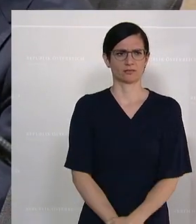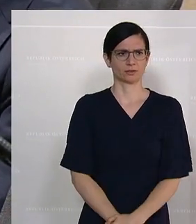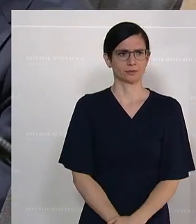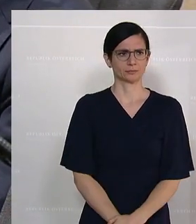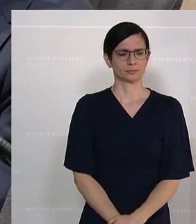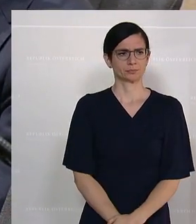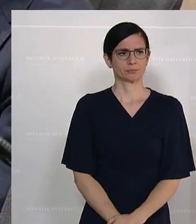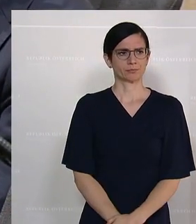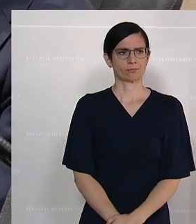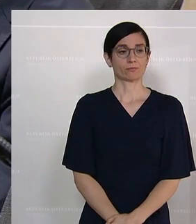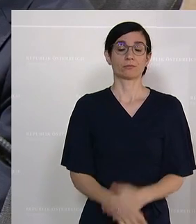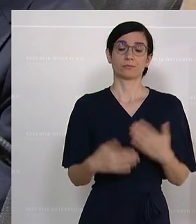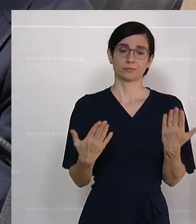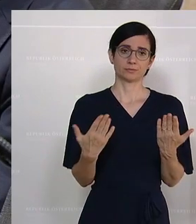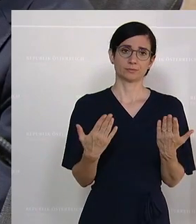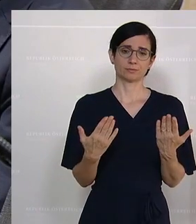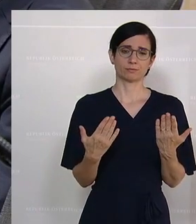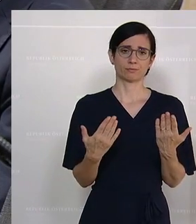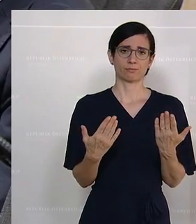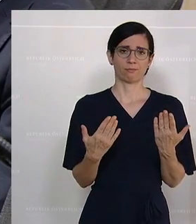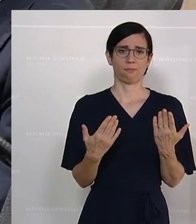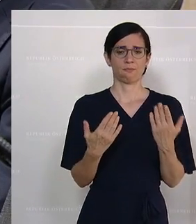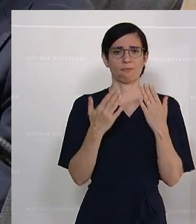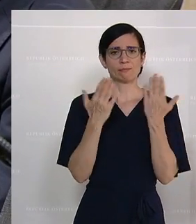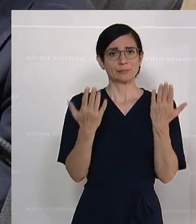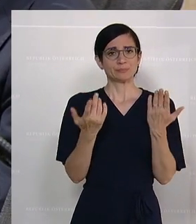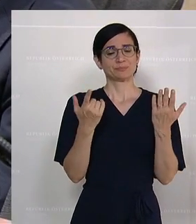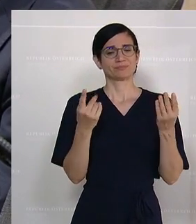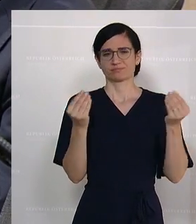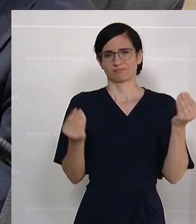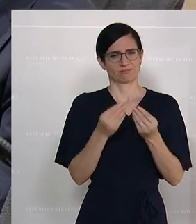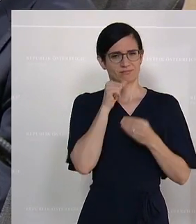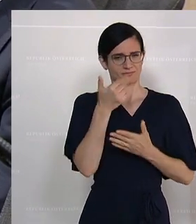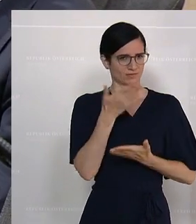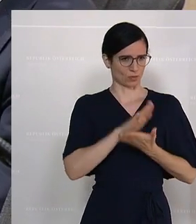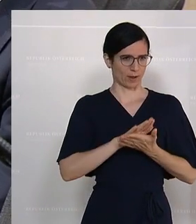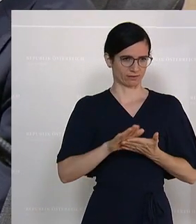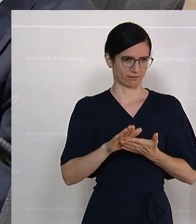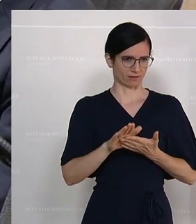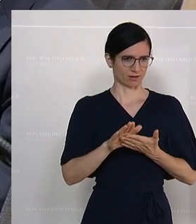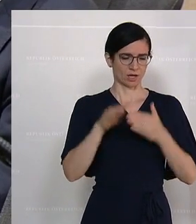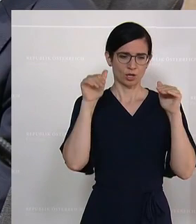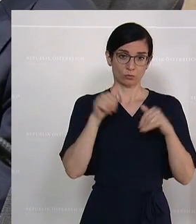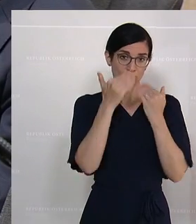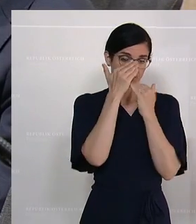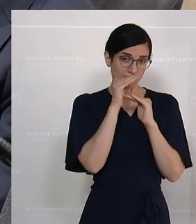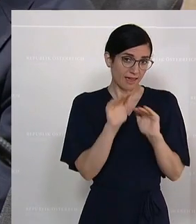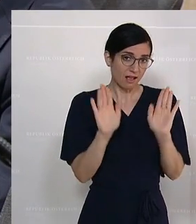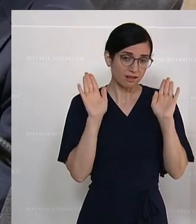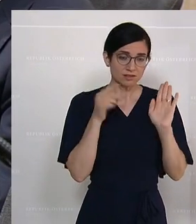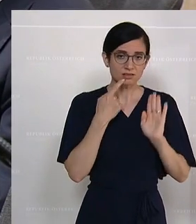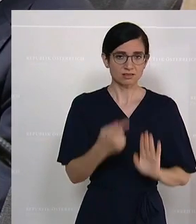ja aber die sache selber die sache selber ist nicht so einfach ja das ist so da muss man ehrlich sein